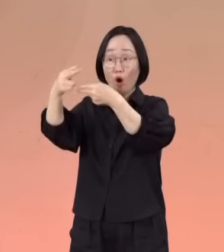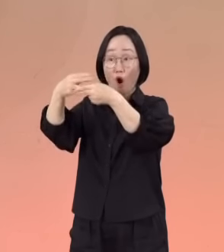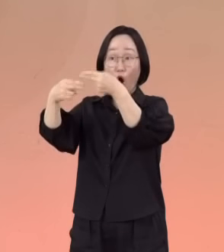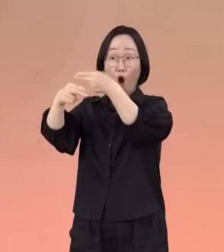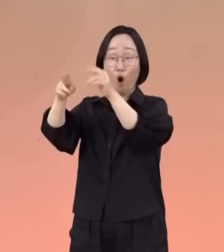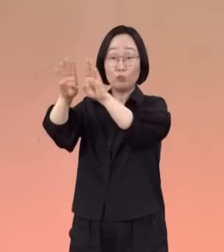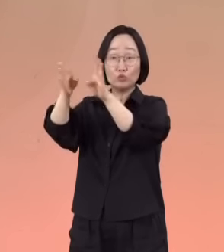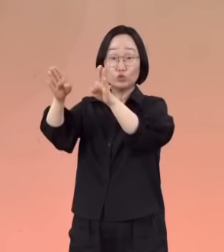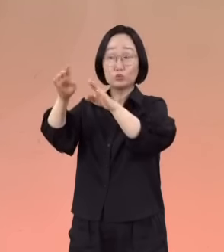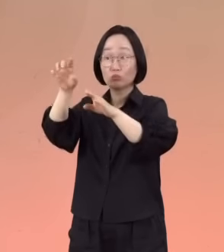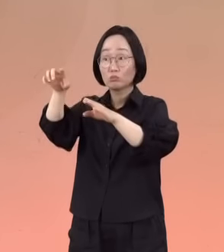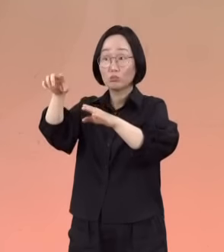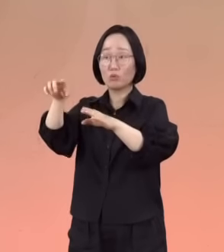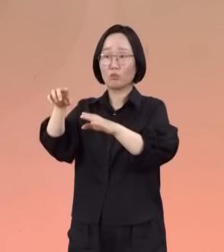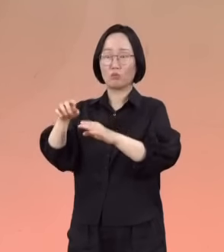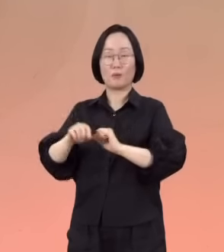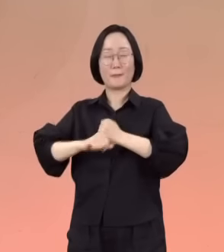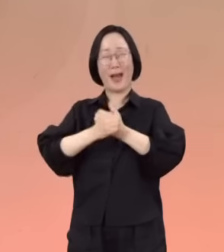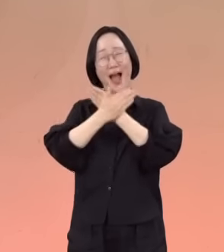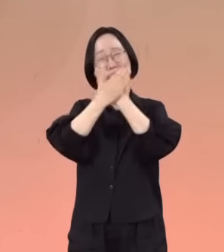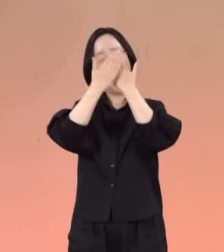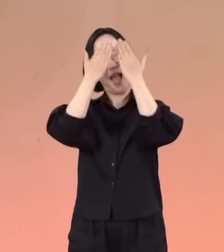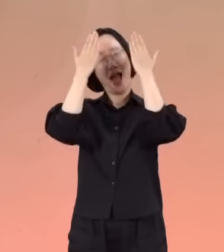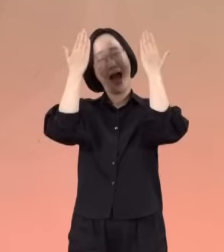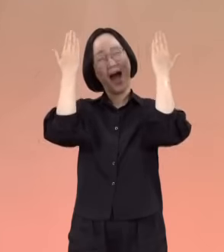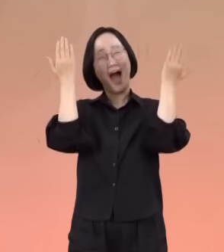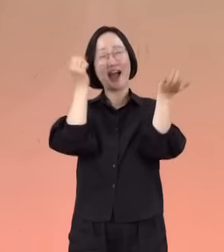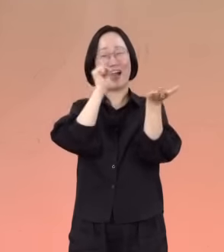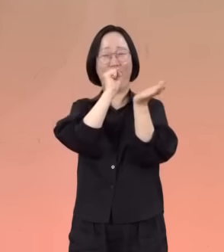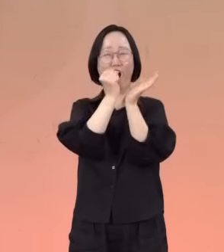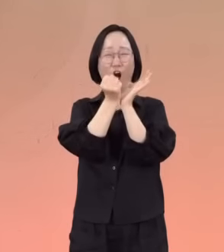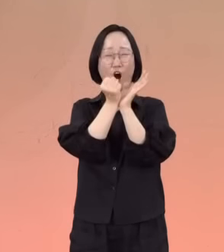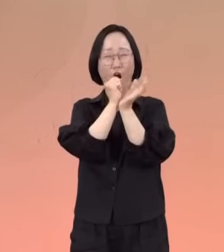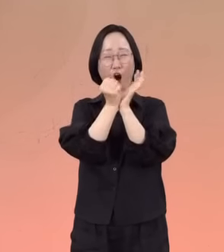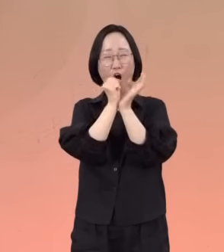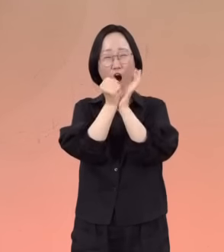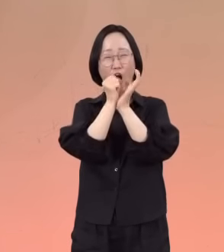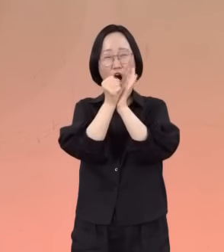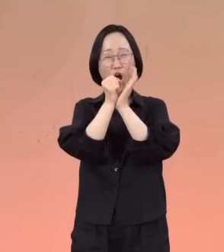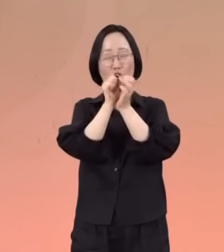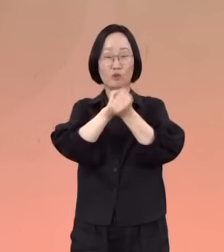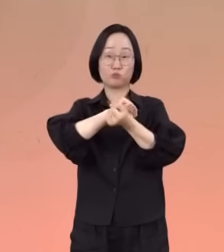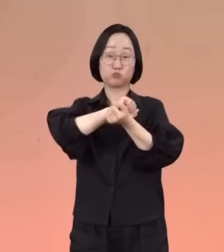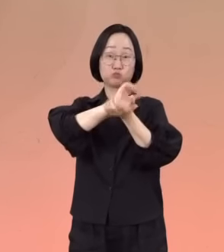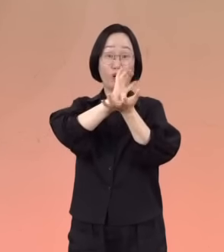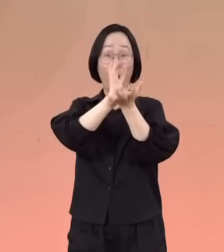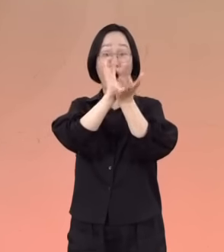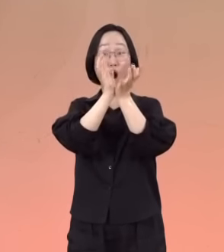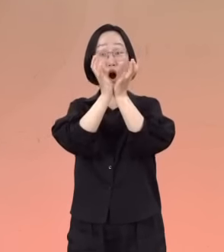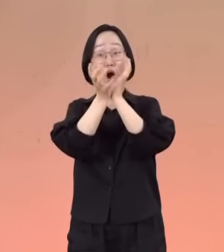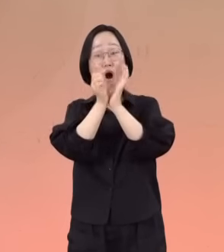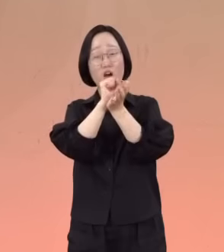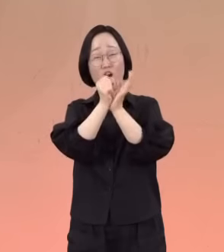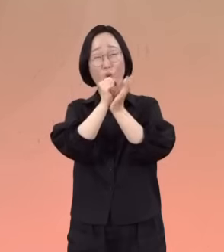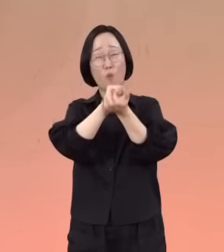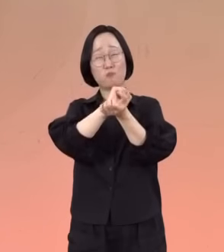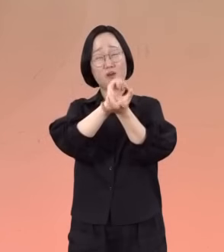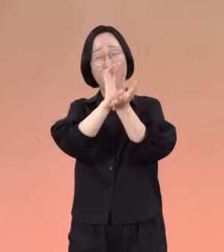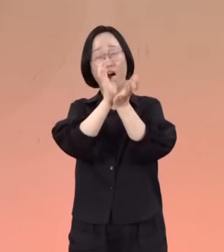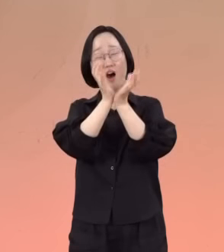연꽃이 딱 피더 그래요 연꽃이 아주 예쁘고 아름다운 환한